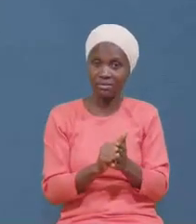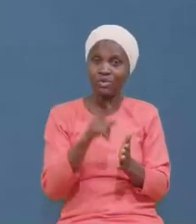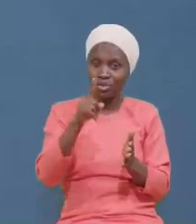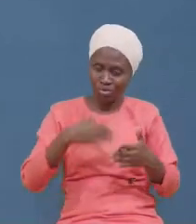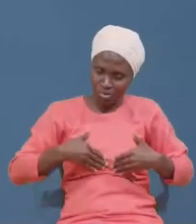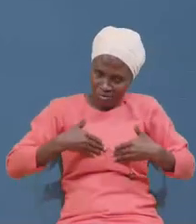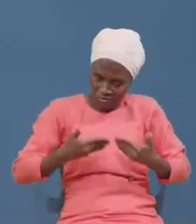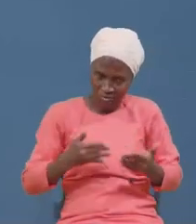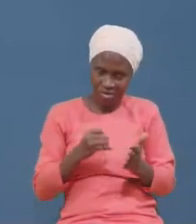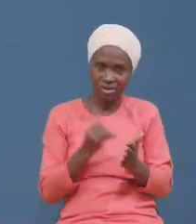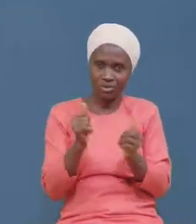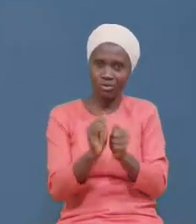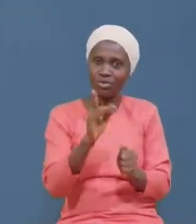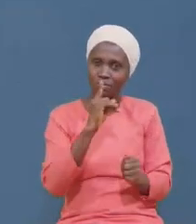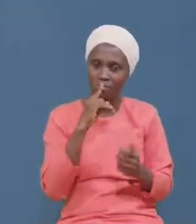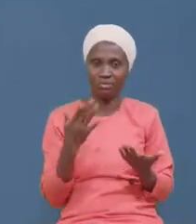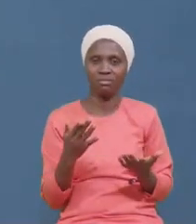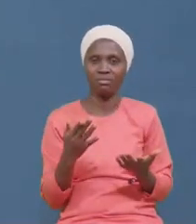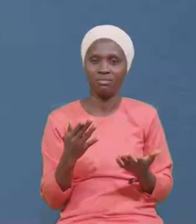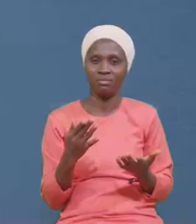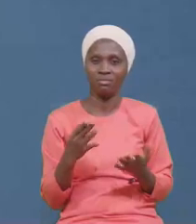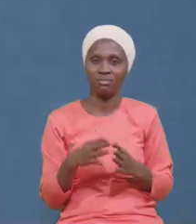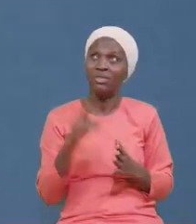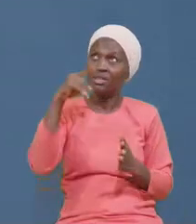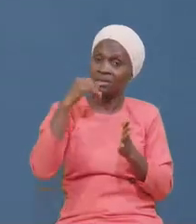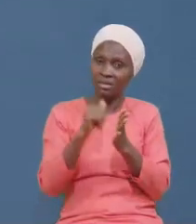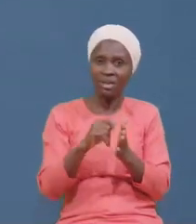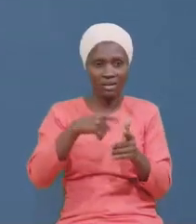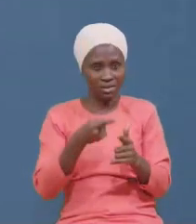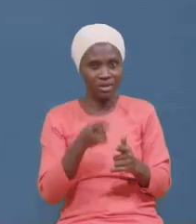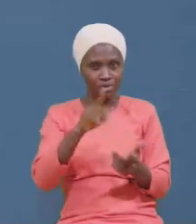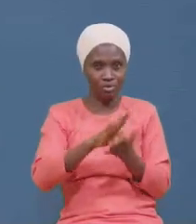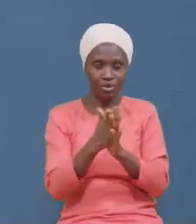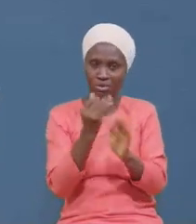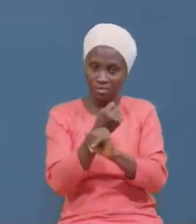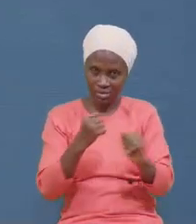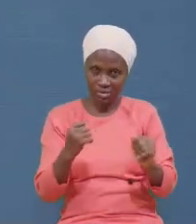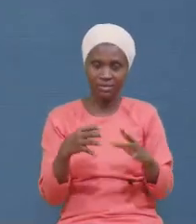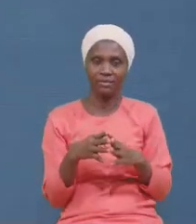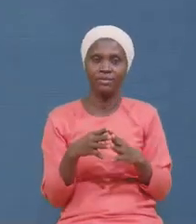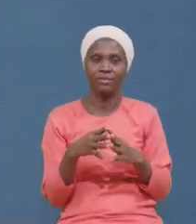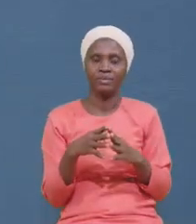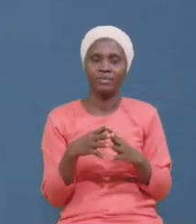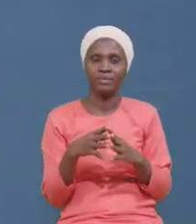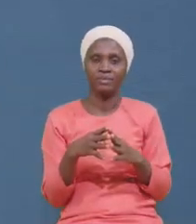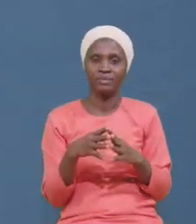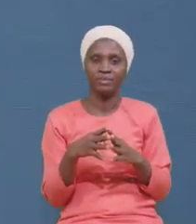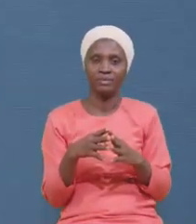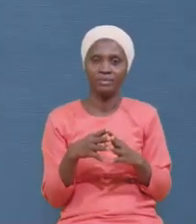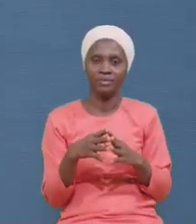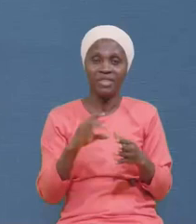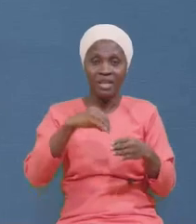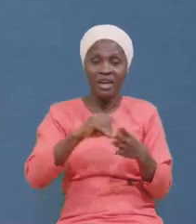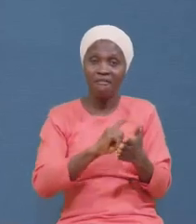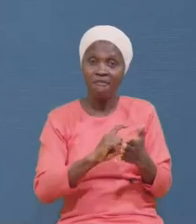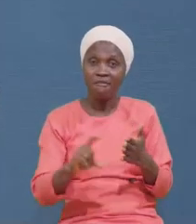confess that meeru danni oppukunte says thou shalt be saved ayane annaru meeru rakshimpabaduduru then in verse 10